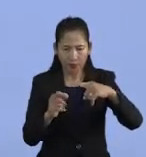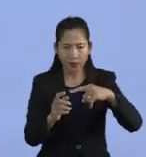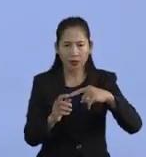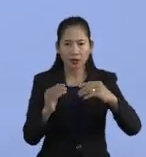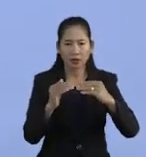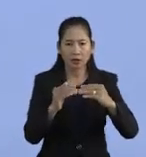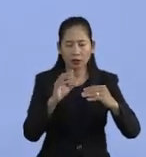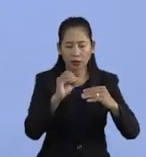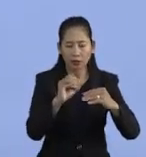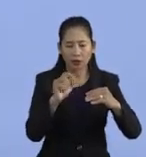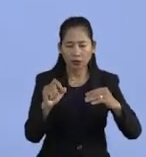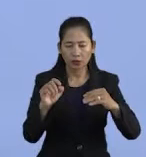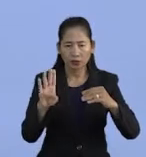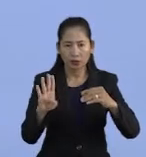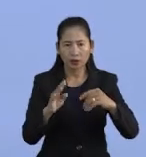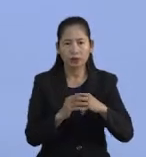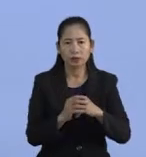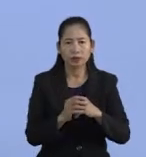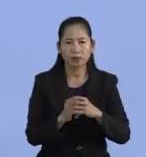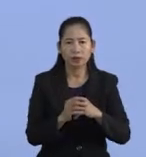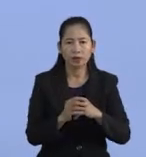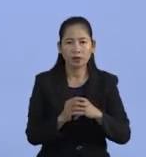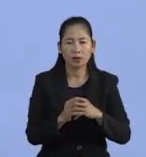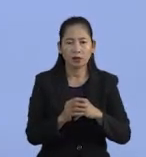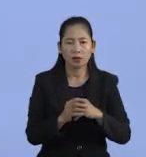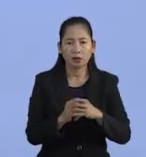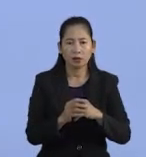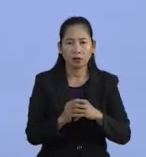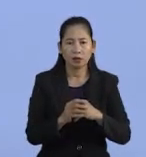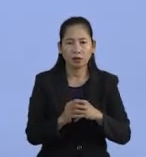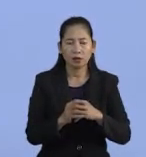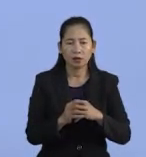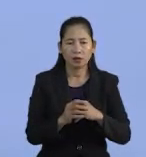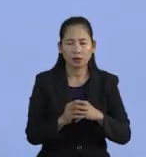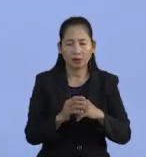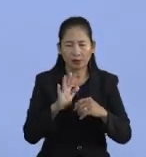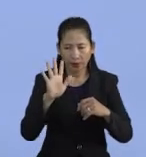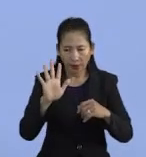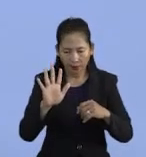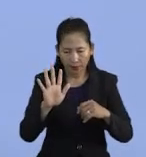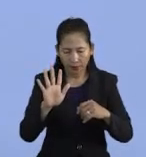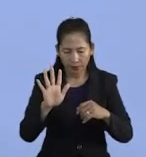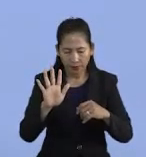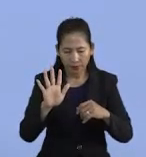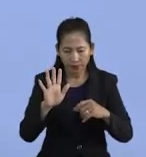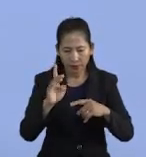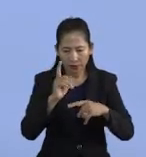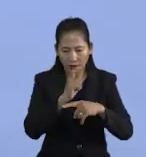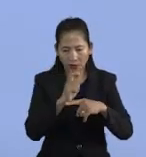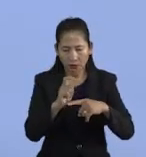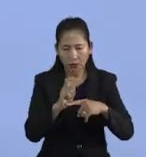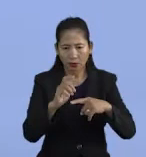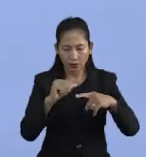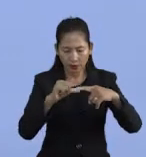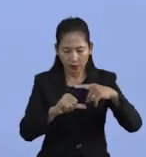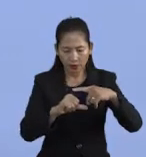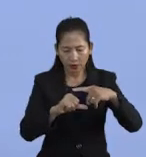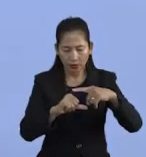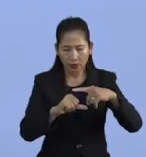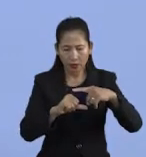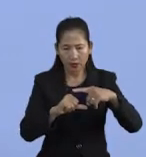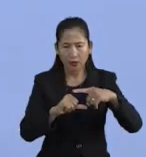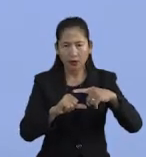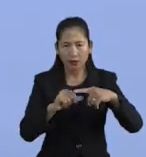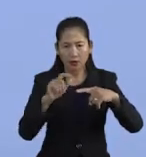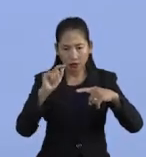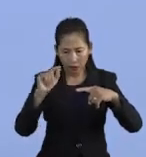viết mai nắng sốn trời buồn nó còn nè và tới tiết pram nơi tung phía rồi nơi